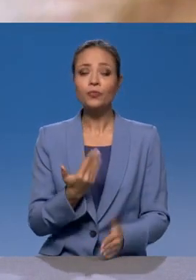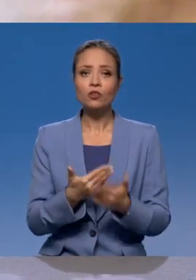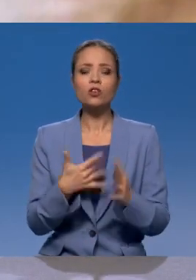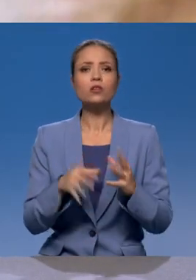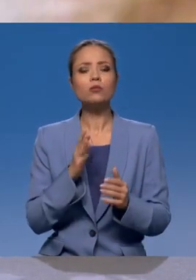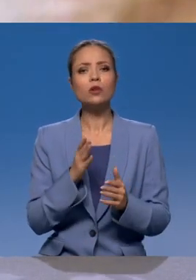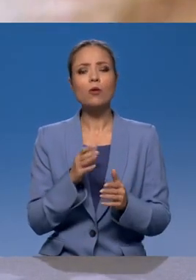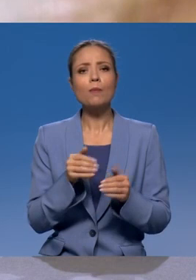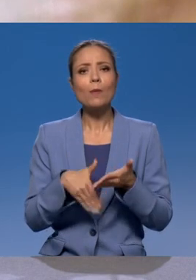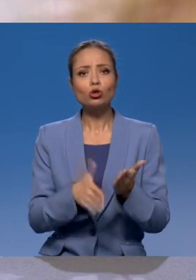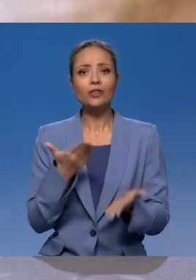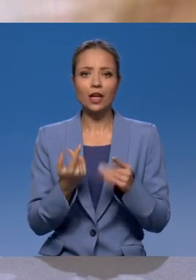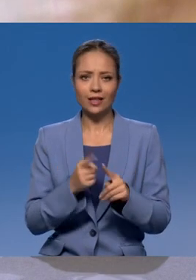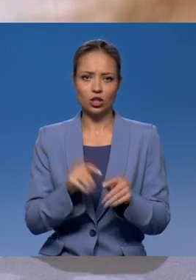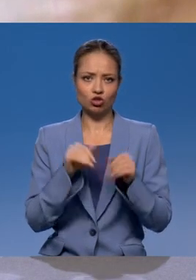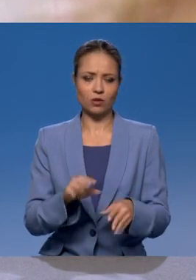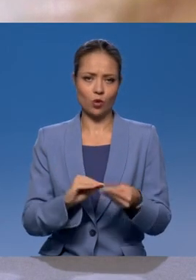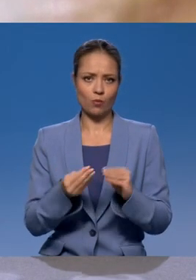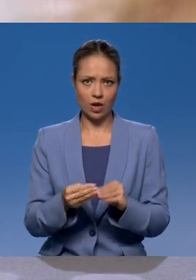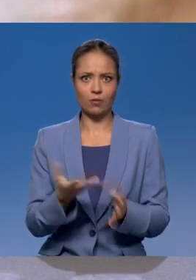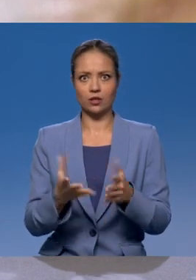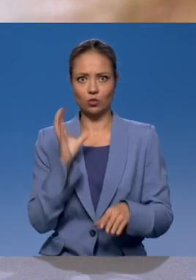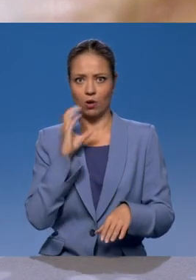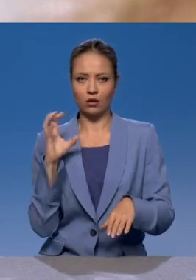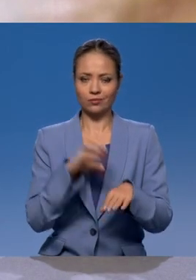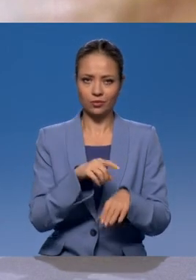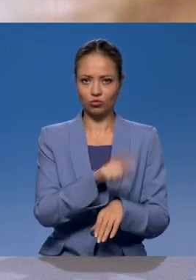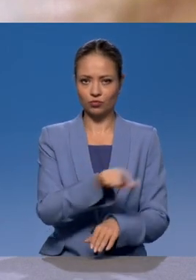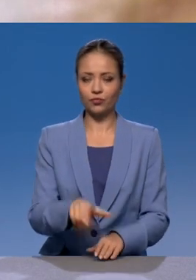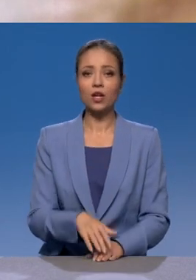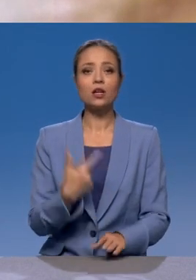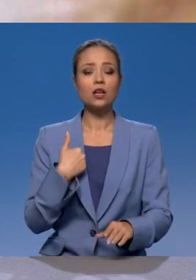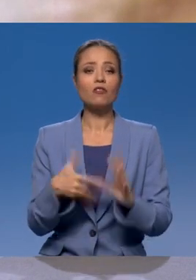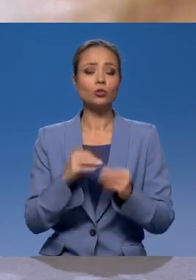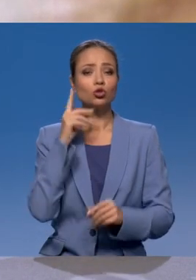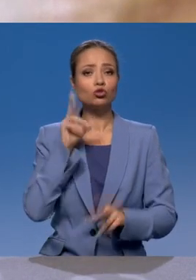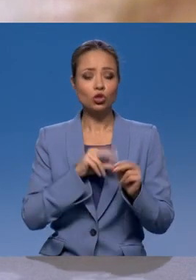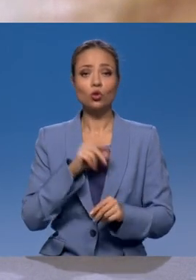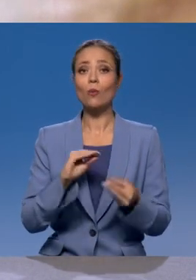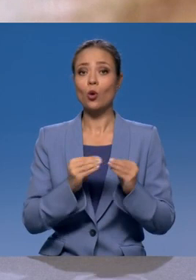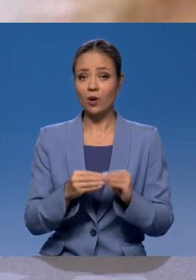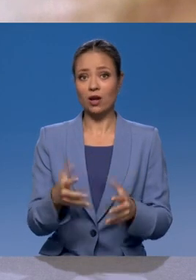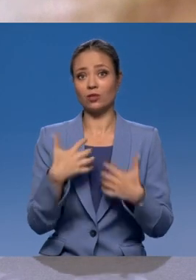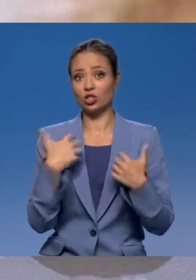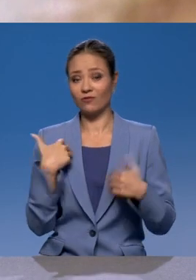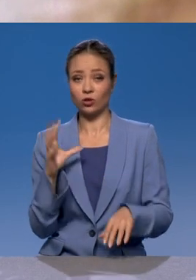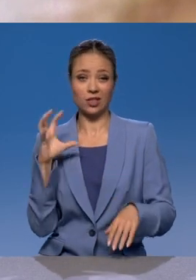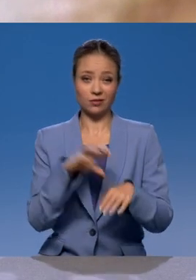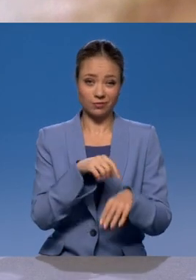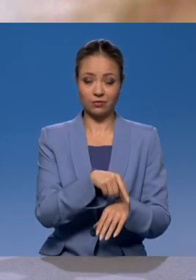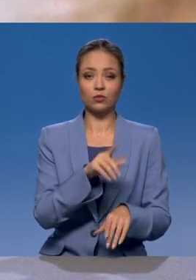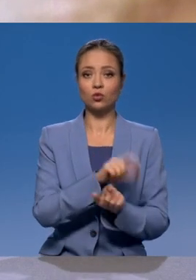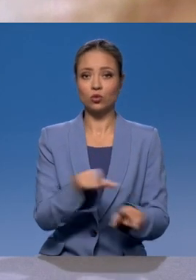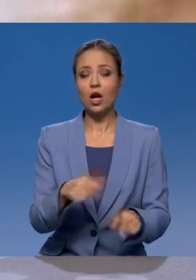городах? Ну, во-первых, я хочу сказать, что проблема нападения собак на животных, она, мягко говоря, преувеличена. Да, у